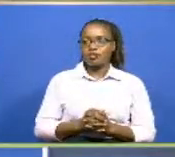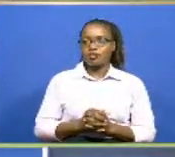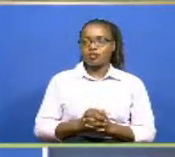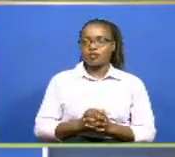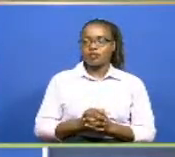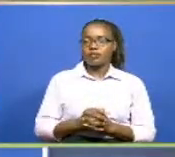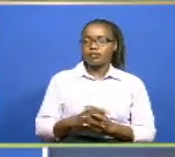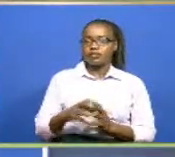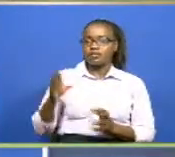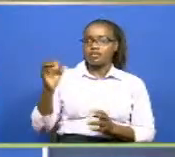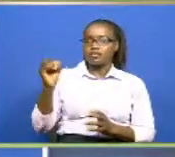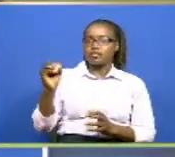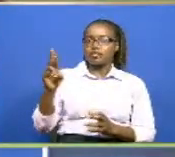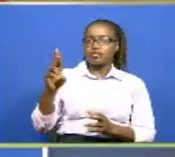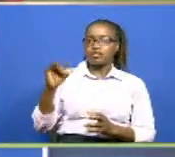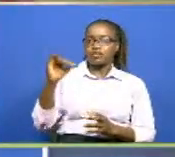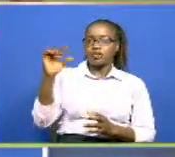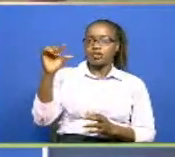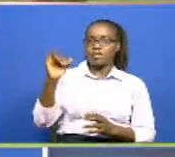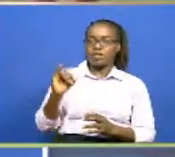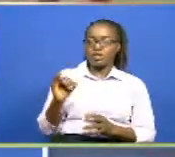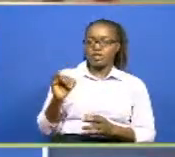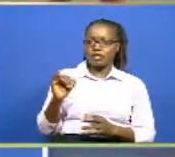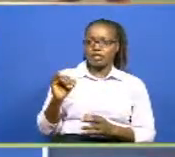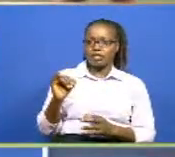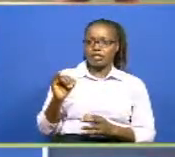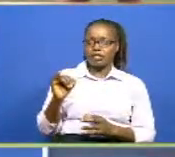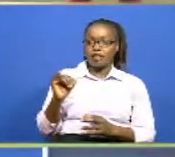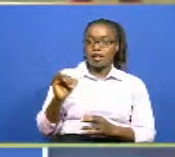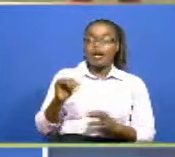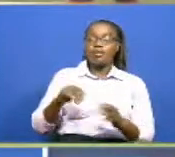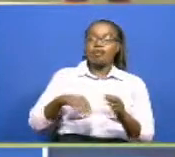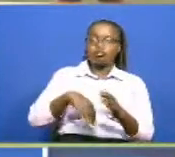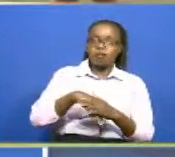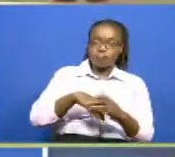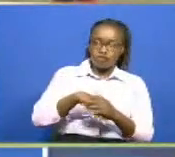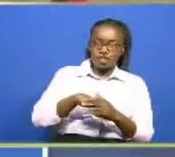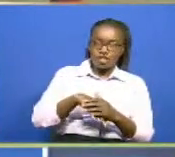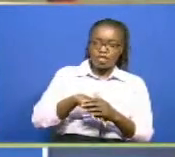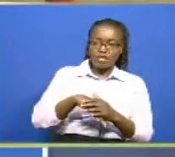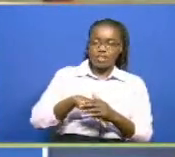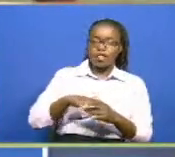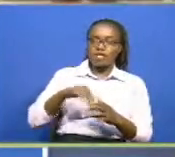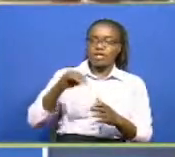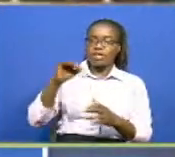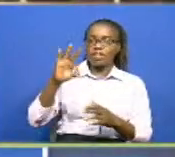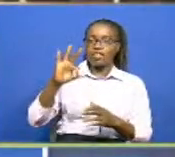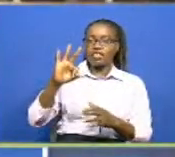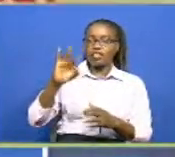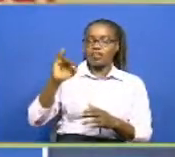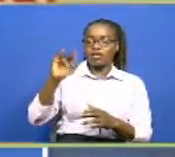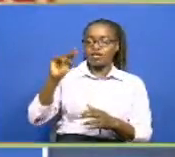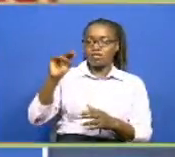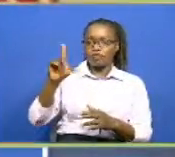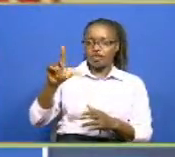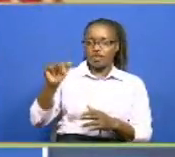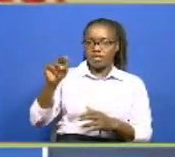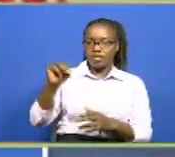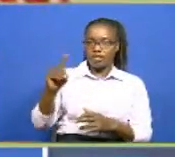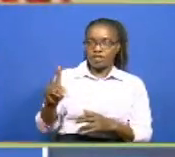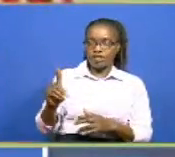Origi ambaye huchezea kilabu cha HIFK Football nchini Ufini hajashiriki katika mechi yoyote ya